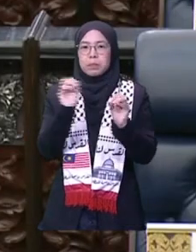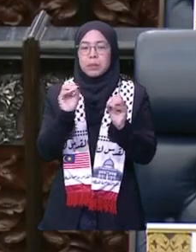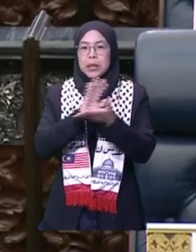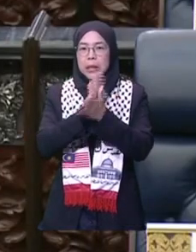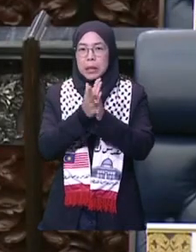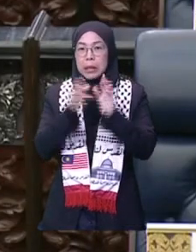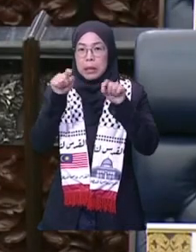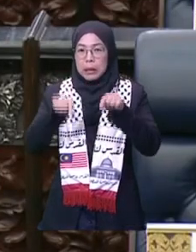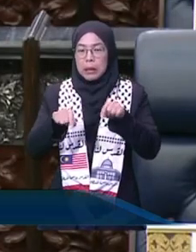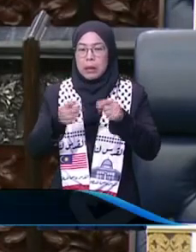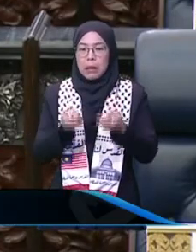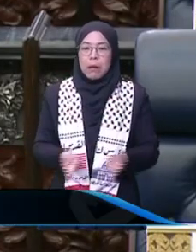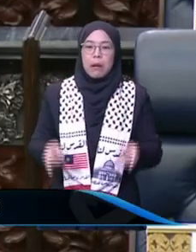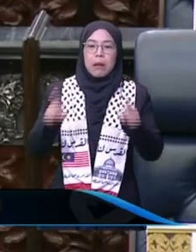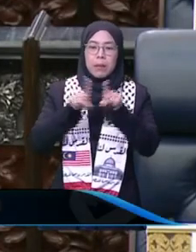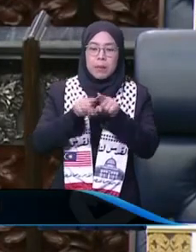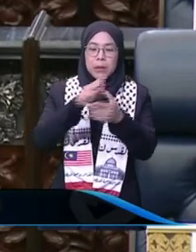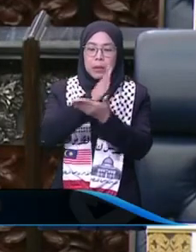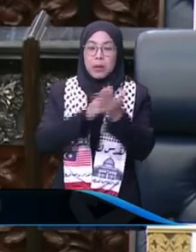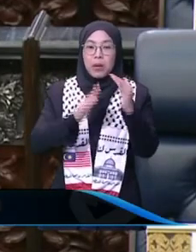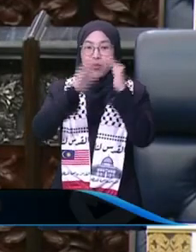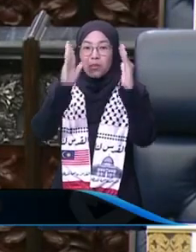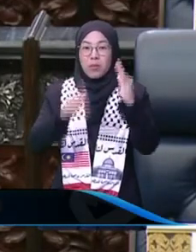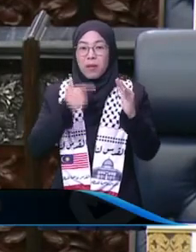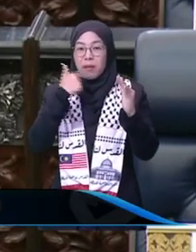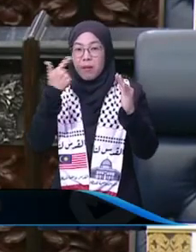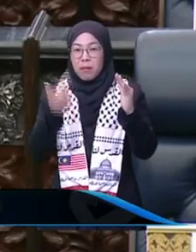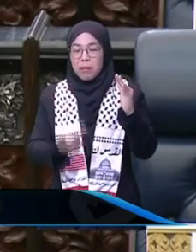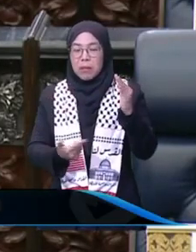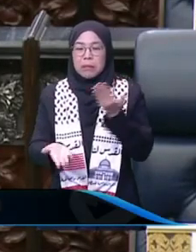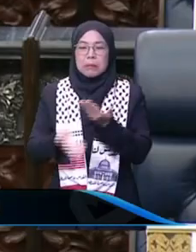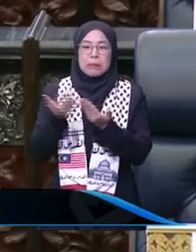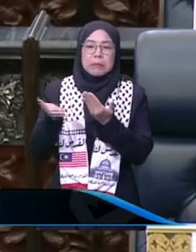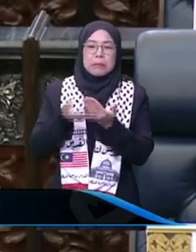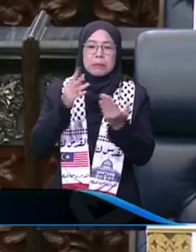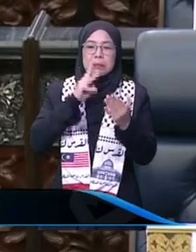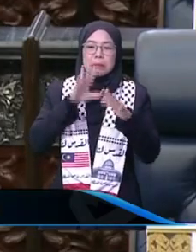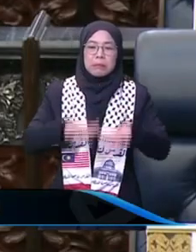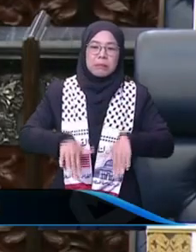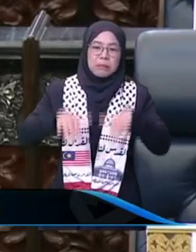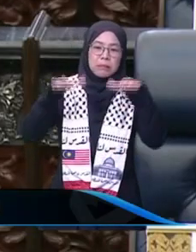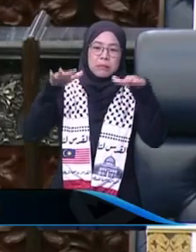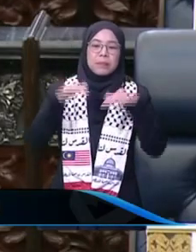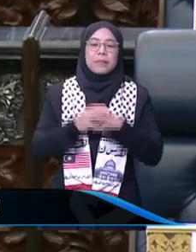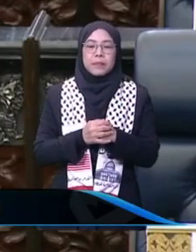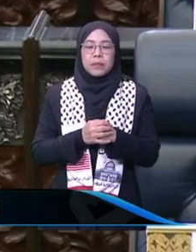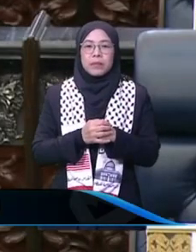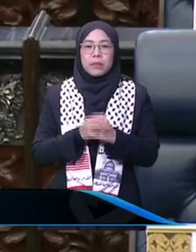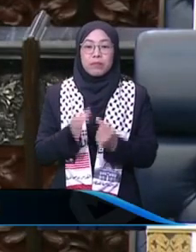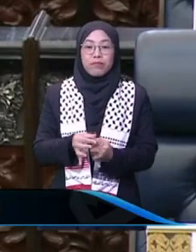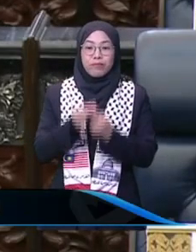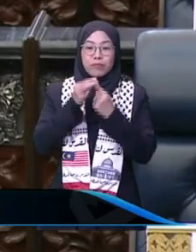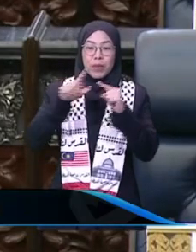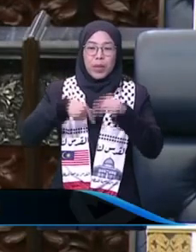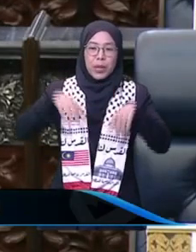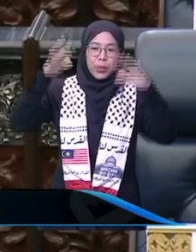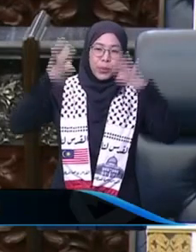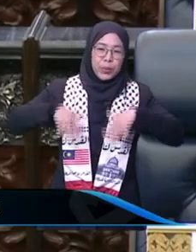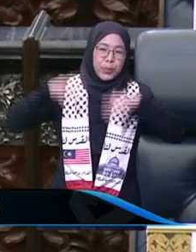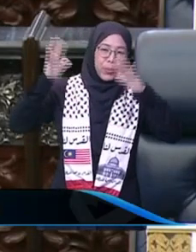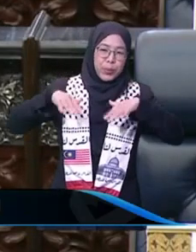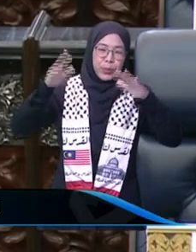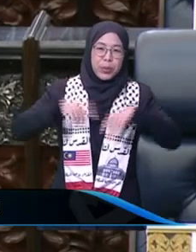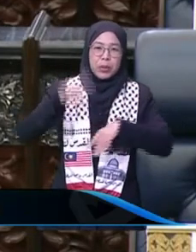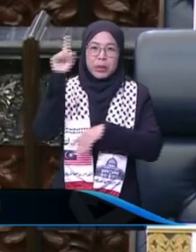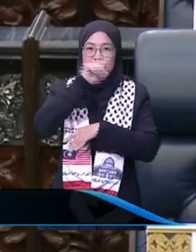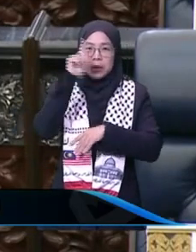ini menjadikan setengah kawasan perumahan lama lebih mudah terdedah pada risiko banjir, terutama apabila berlakunya hujan lebat